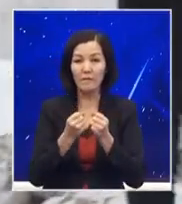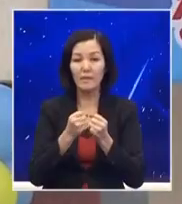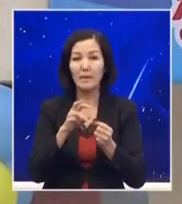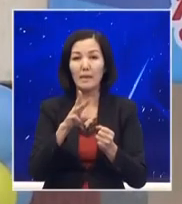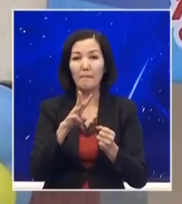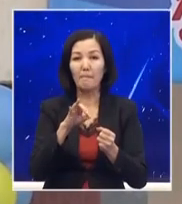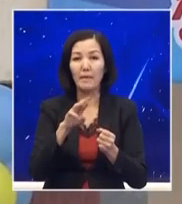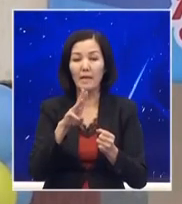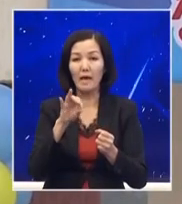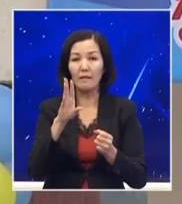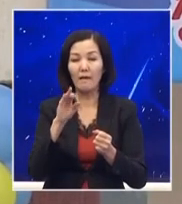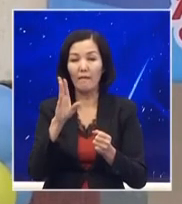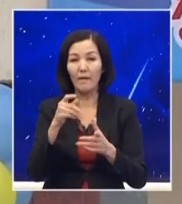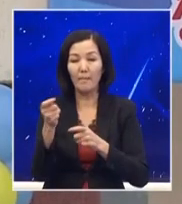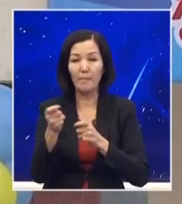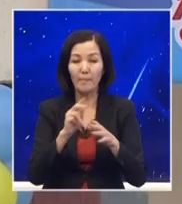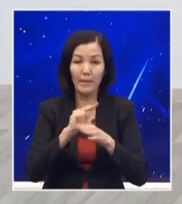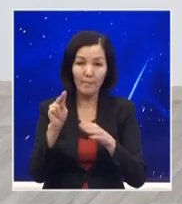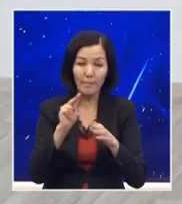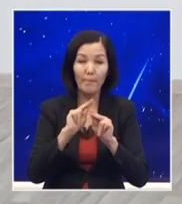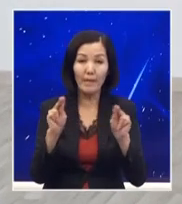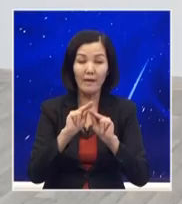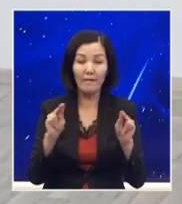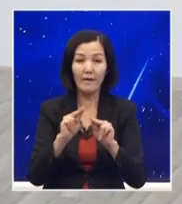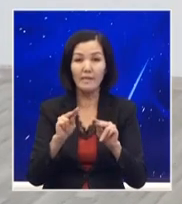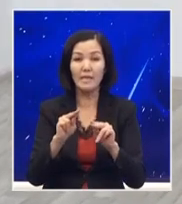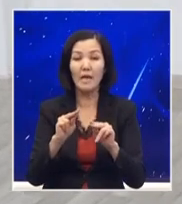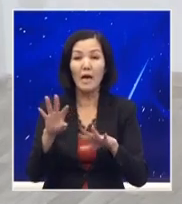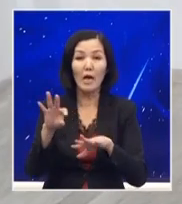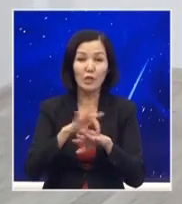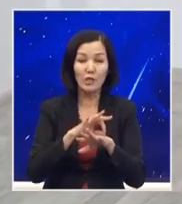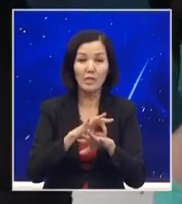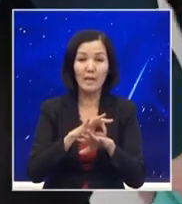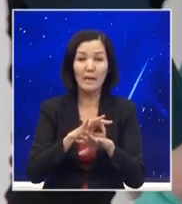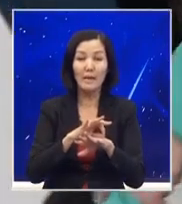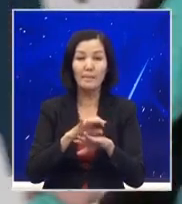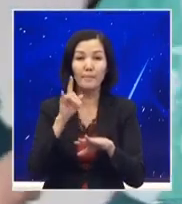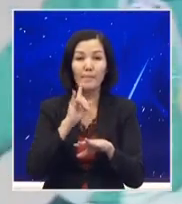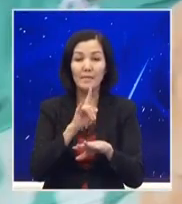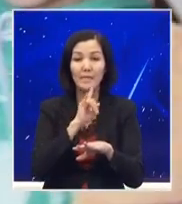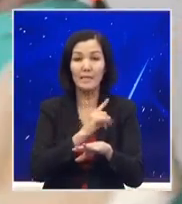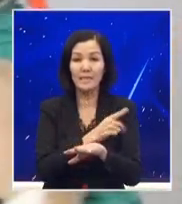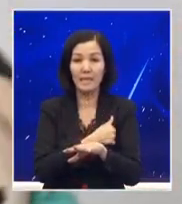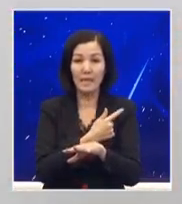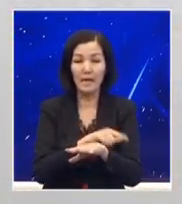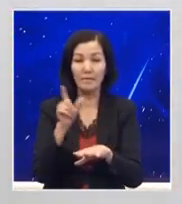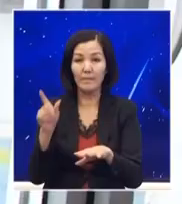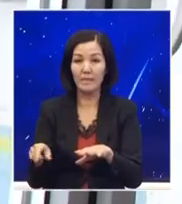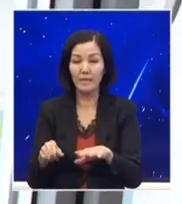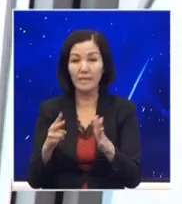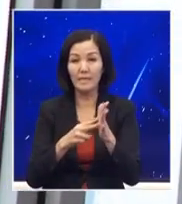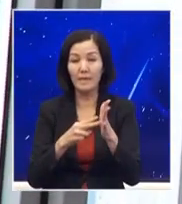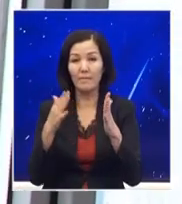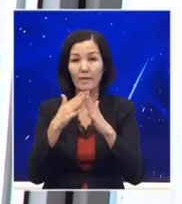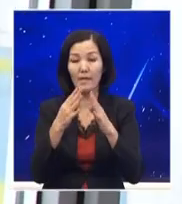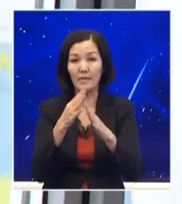Мятовых. Глава семейства – преподаватель, а его жена – медсестра в областной больнице. Молодая пара стояла в очереди на жилье 7 лет. И